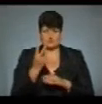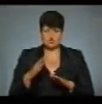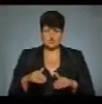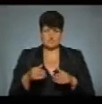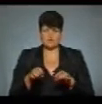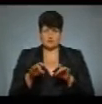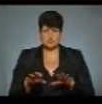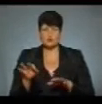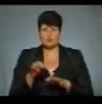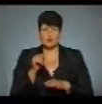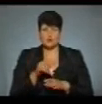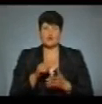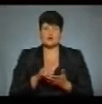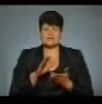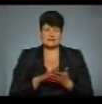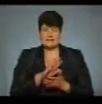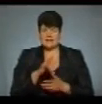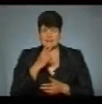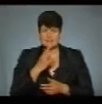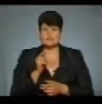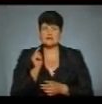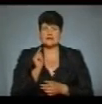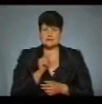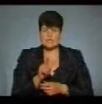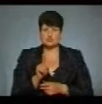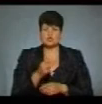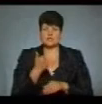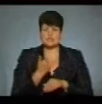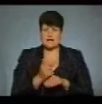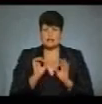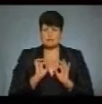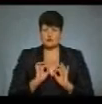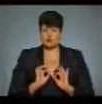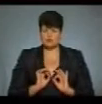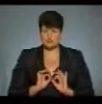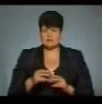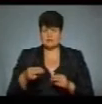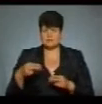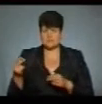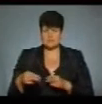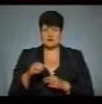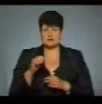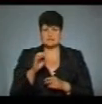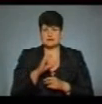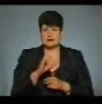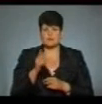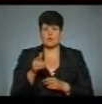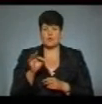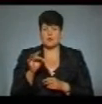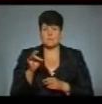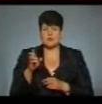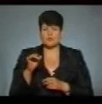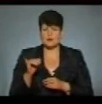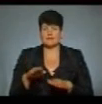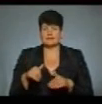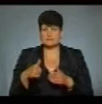про його реєстрацію, не дивлячись на те, що Генеральна прокуратура за підписом Сергія Горбатюка надала вичерпну